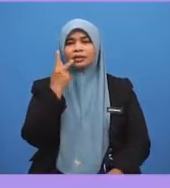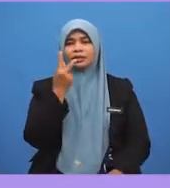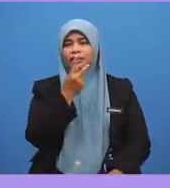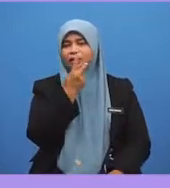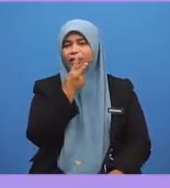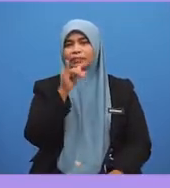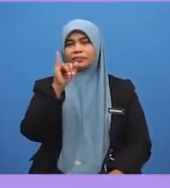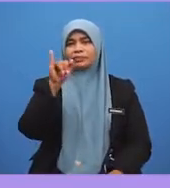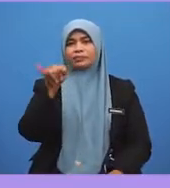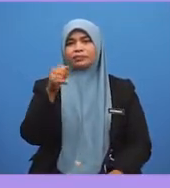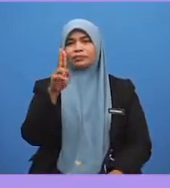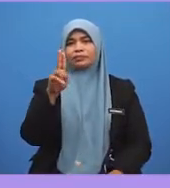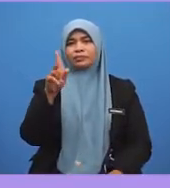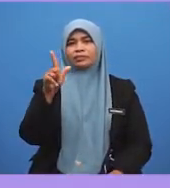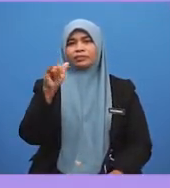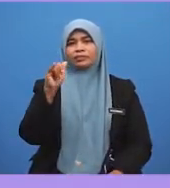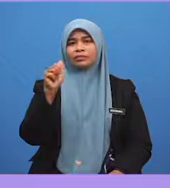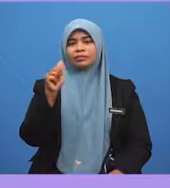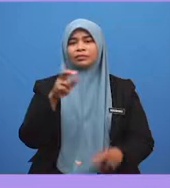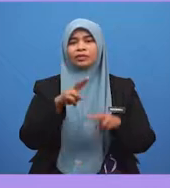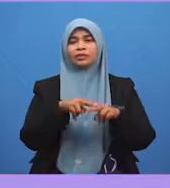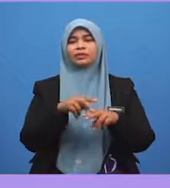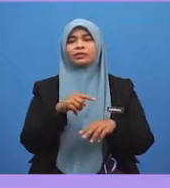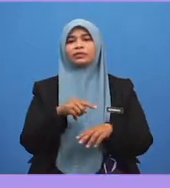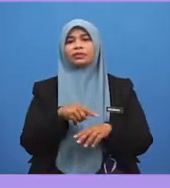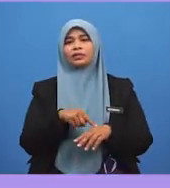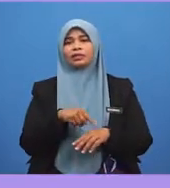Julia duduk di sebelah kiri